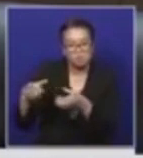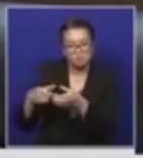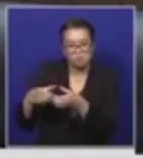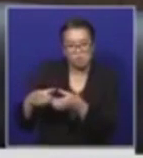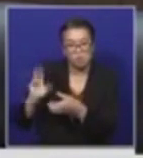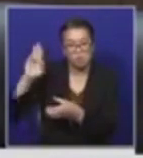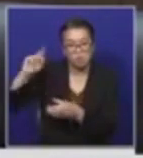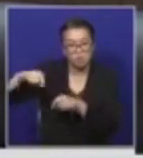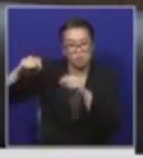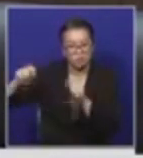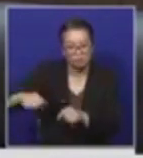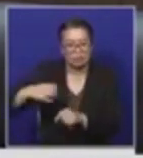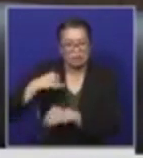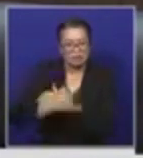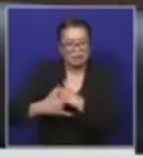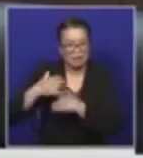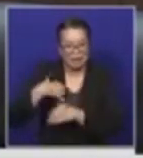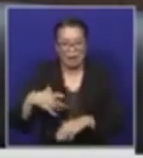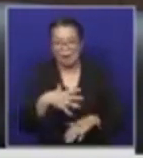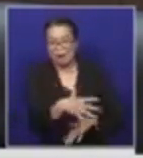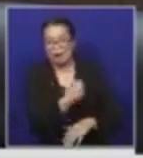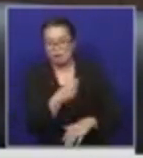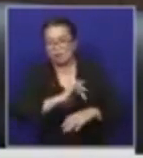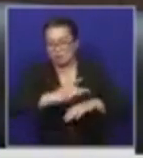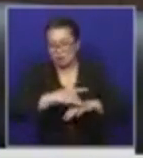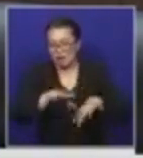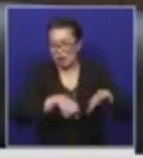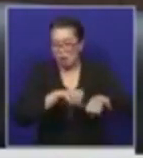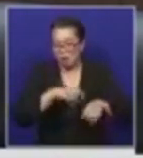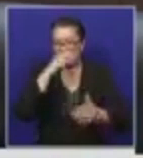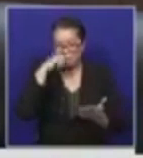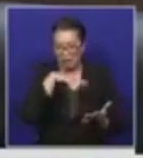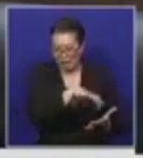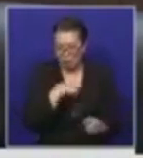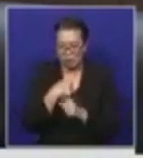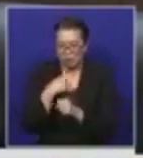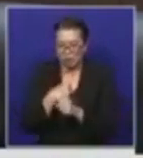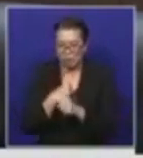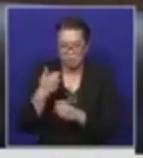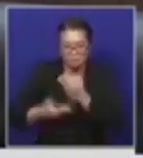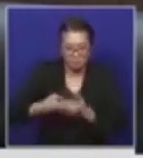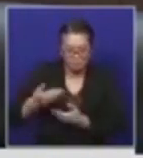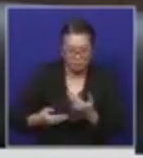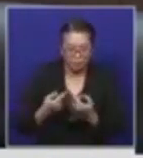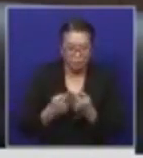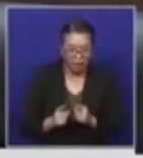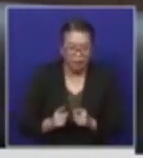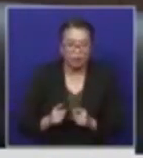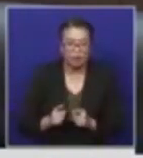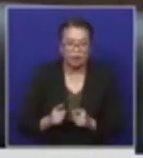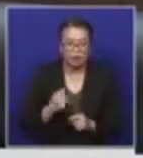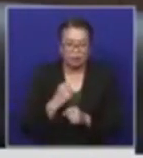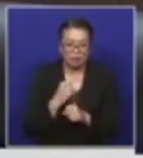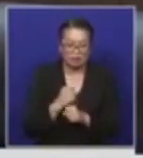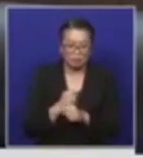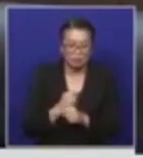านครับผมอยากจะเสนออย่างนี้ครับท่านประธานครับในข้อตกลงเนี่ยมันมีตัวละครอยู่ 3-4 ตัวนะครับผมเข้